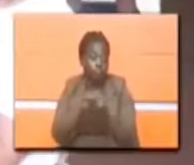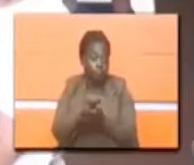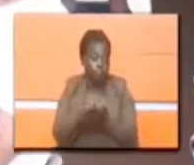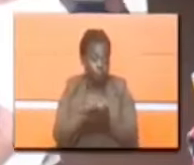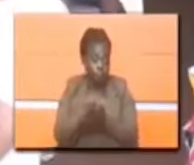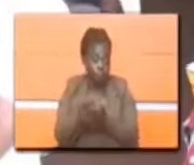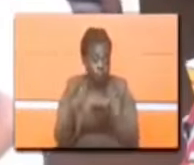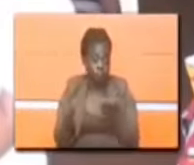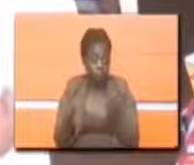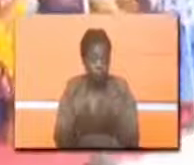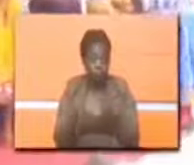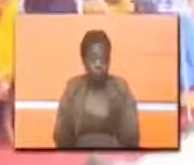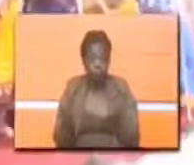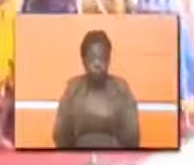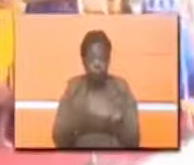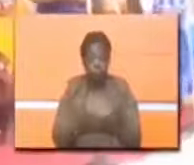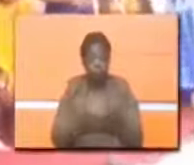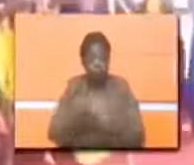bw'ensi n'okukuba ebivuga.